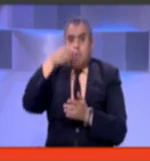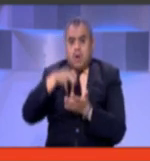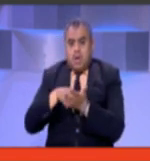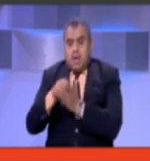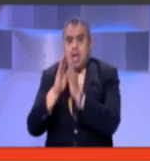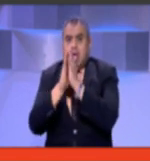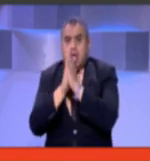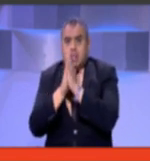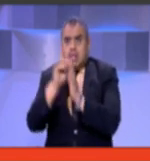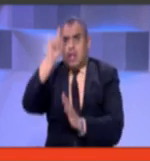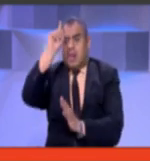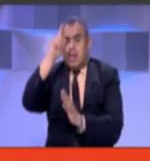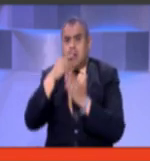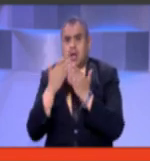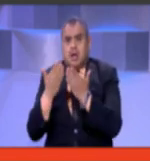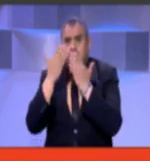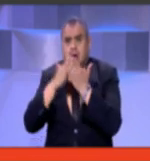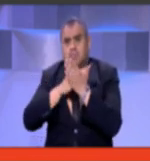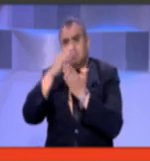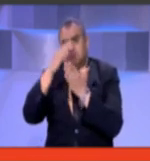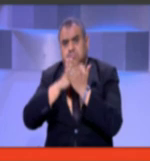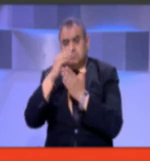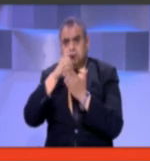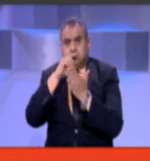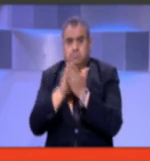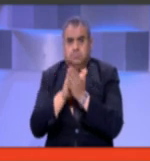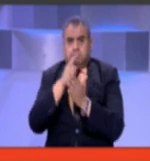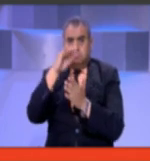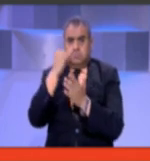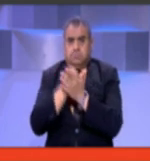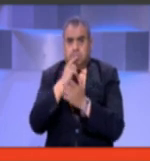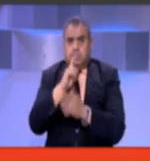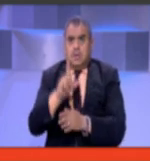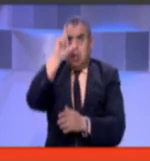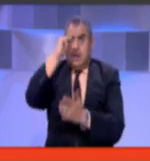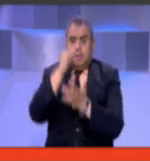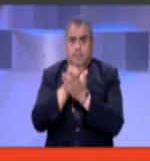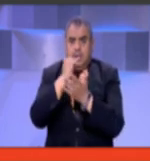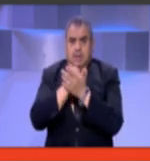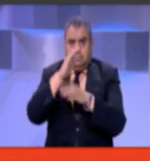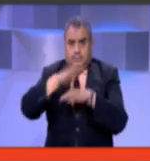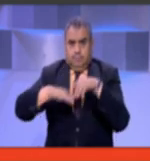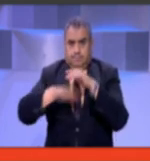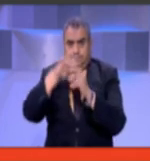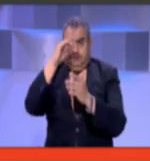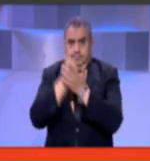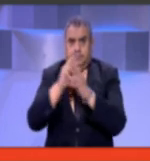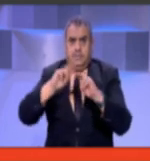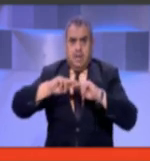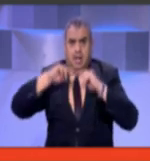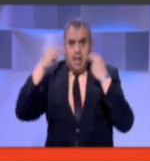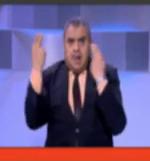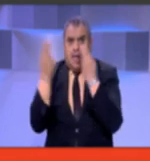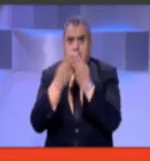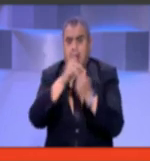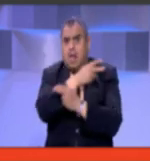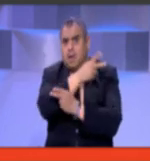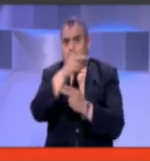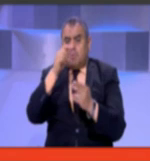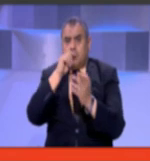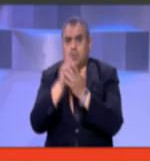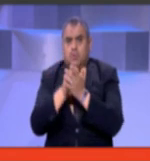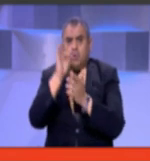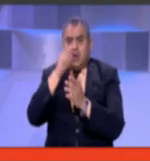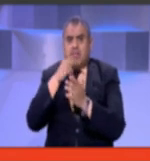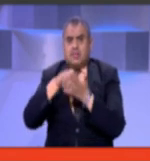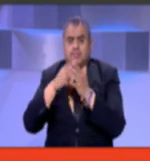وتعالى، لأن هو المنقذ الوحيد لنا والعالم كله اللي احنا فيه.